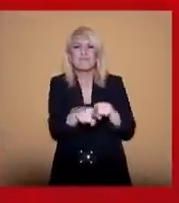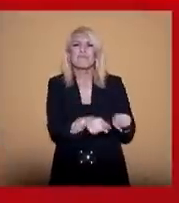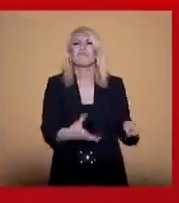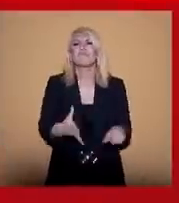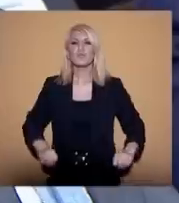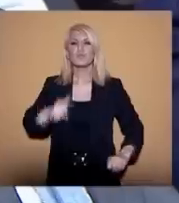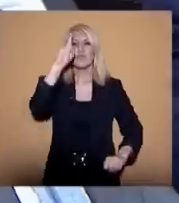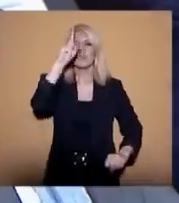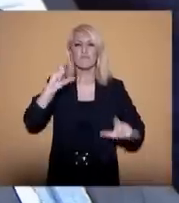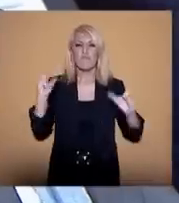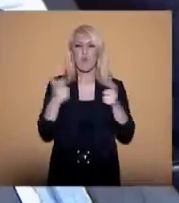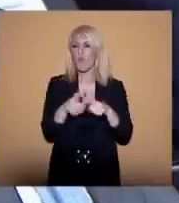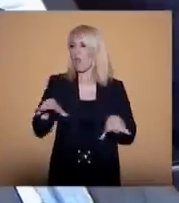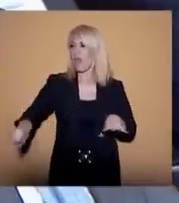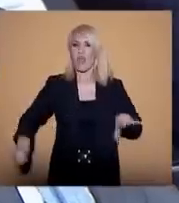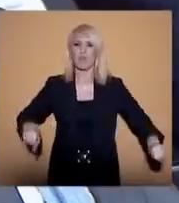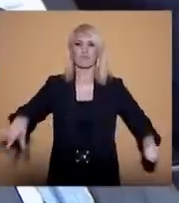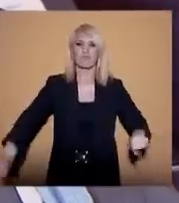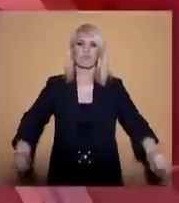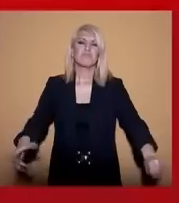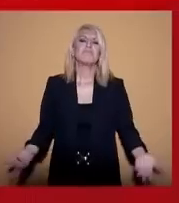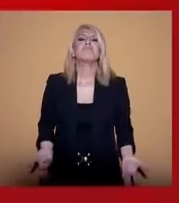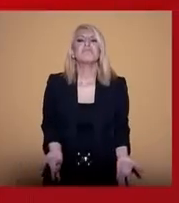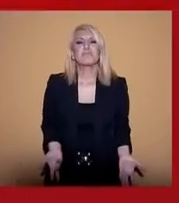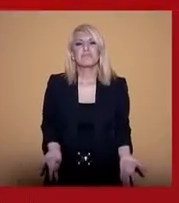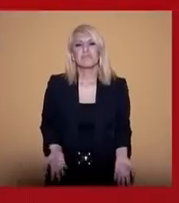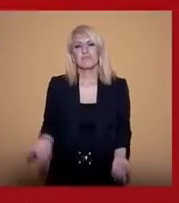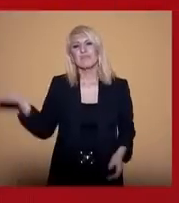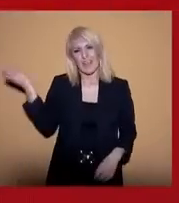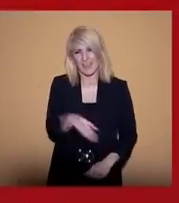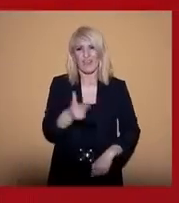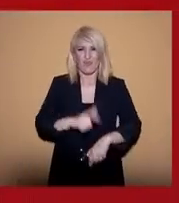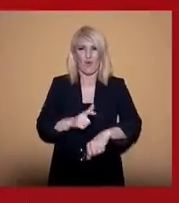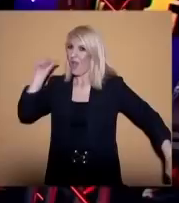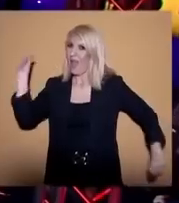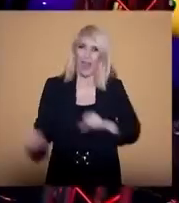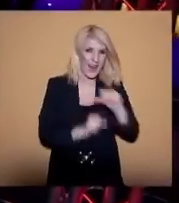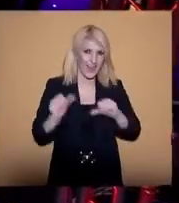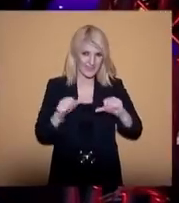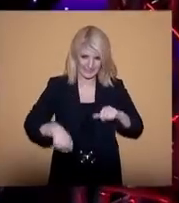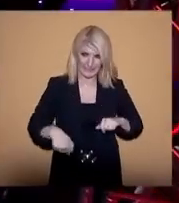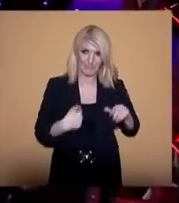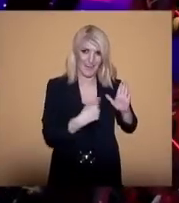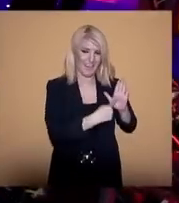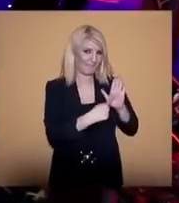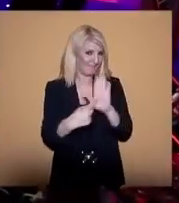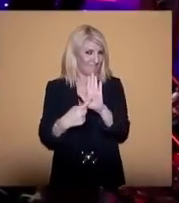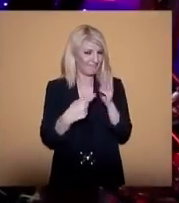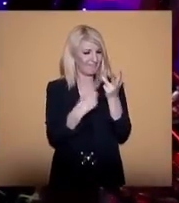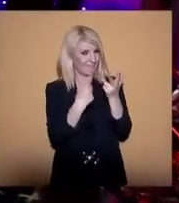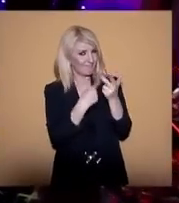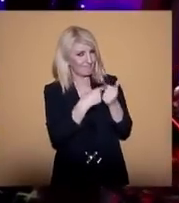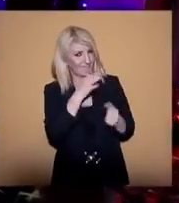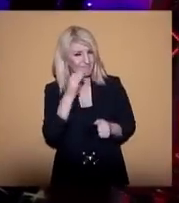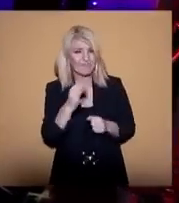δημόσιο πλούτο. Ήρθε λοιπόν η ώρα να πούμε ένα ως εδώ σε όλα αυτά. Το Συμβόλαιο Αλλαγής που σας